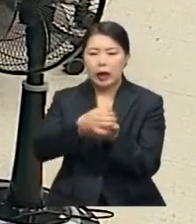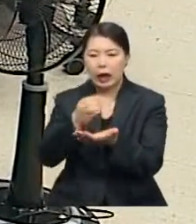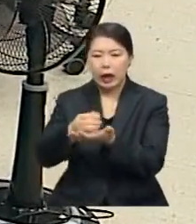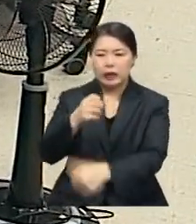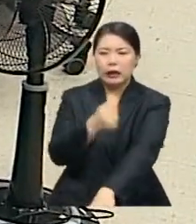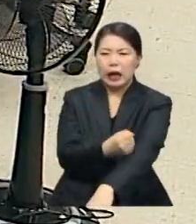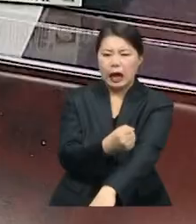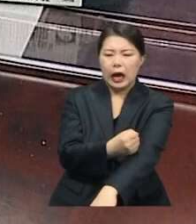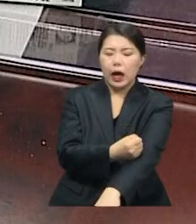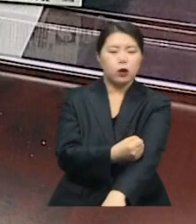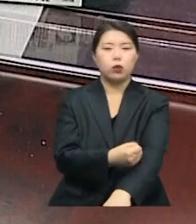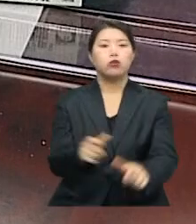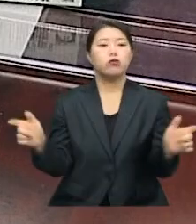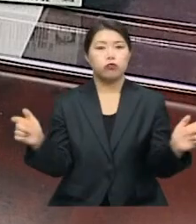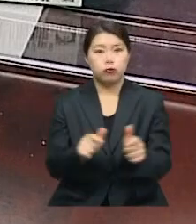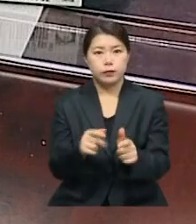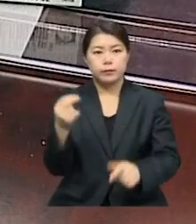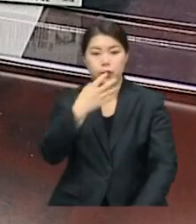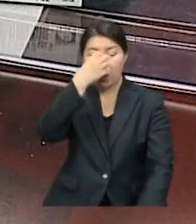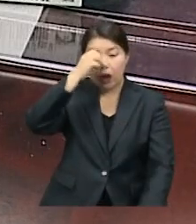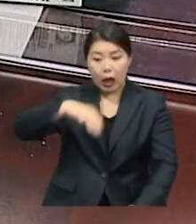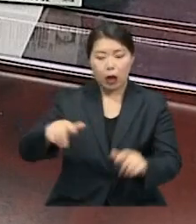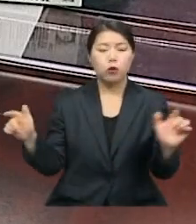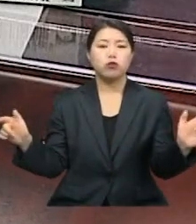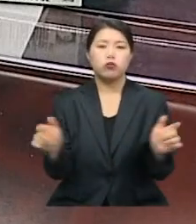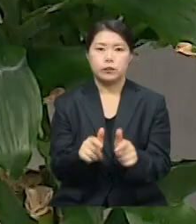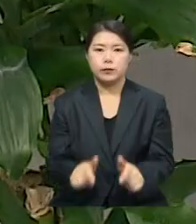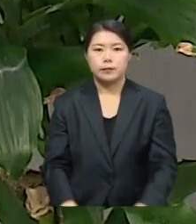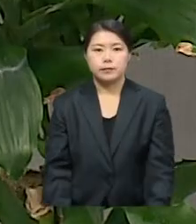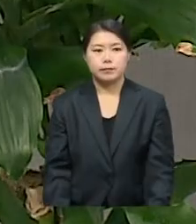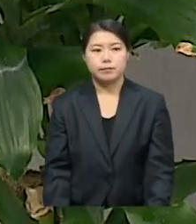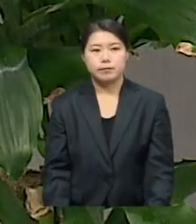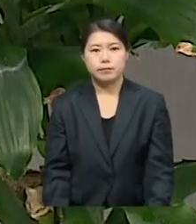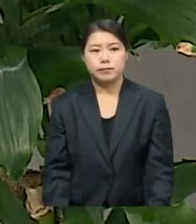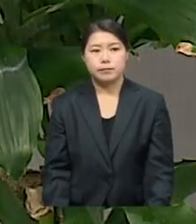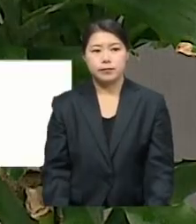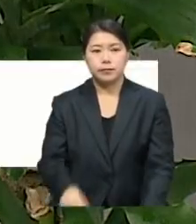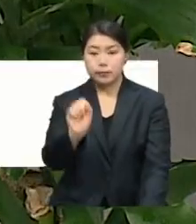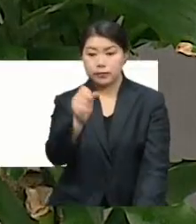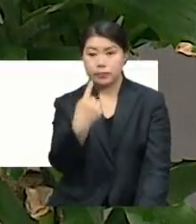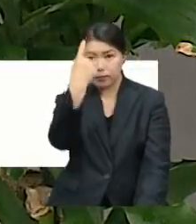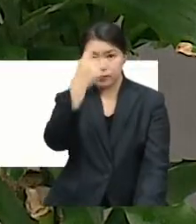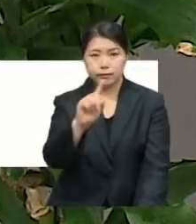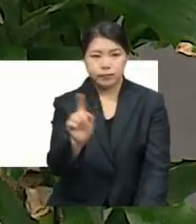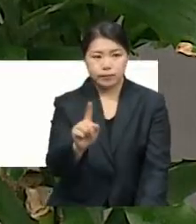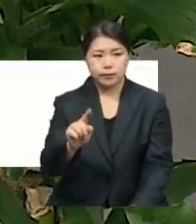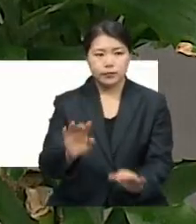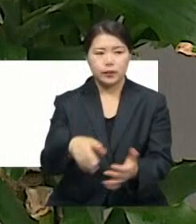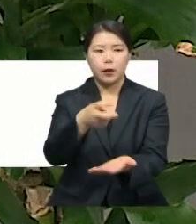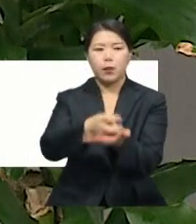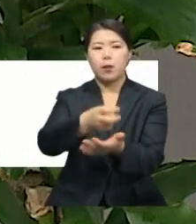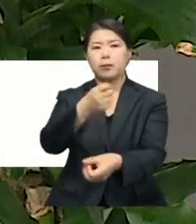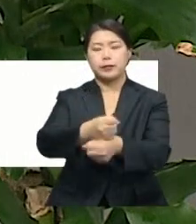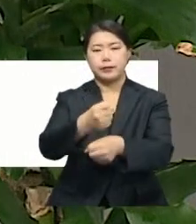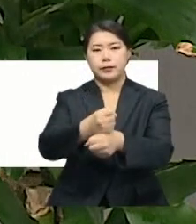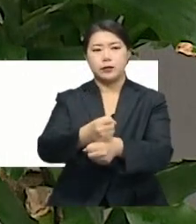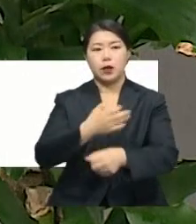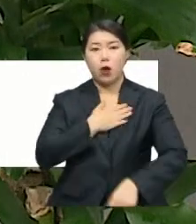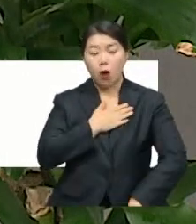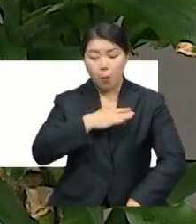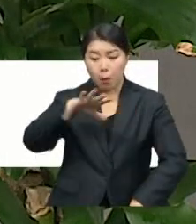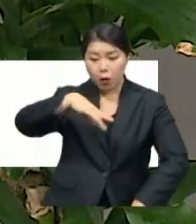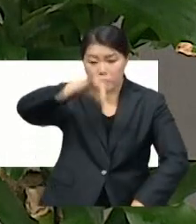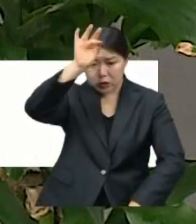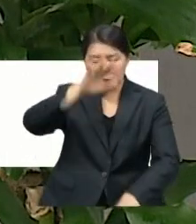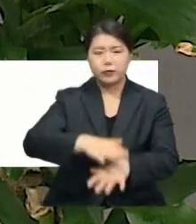수고도 됐고 쓰레기도 눈에 띄게 줄었습니다 저희가 계기가 된 것은 일단은 조례부터 만들어서 우리가